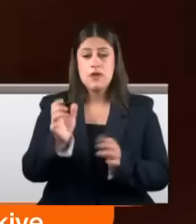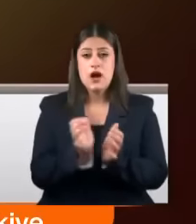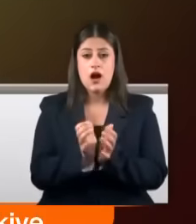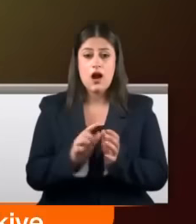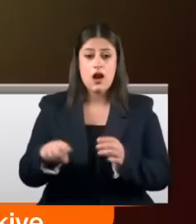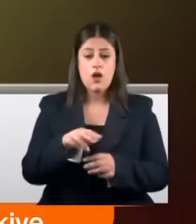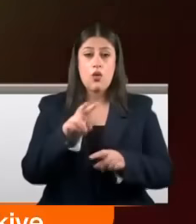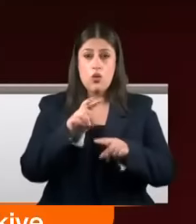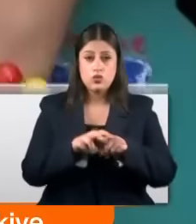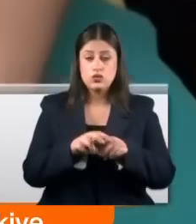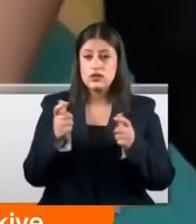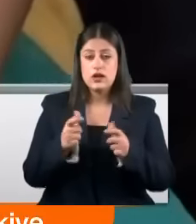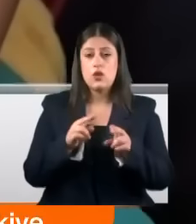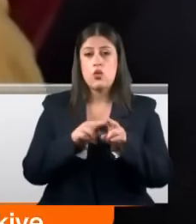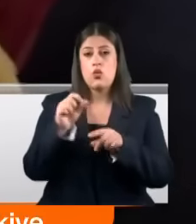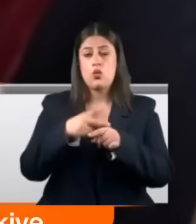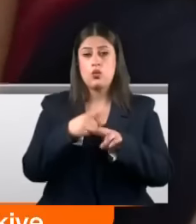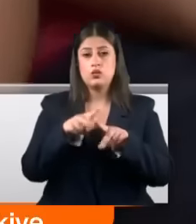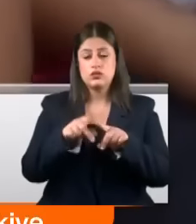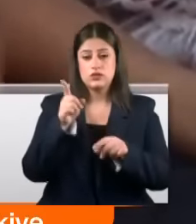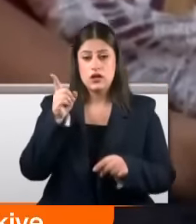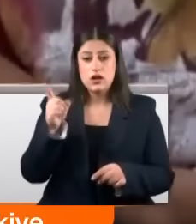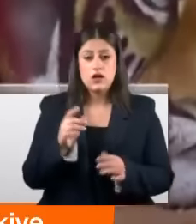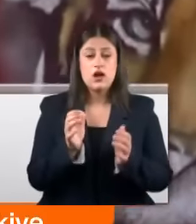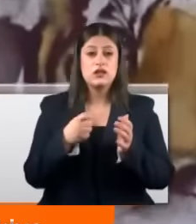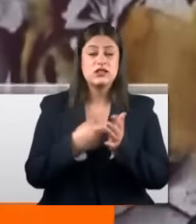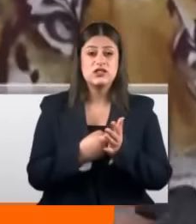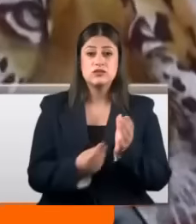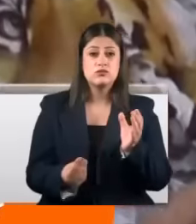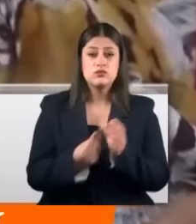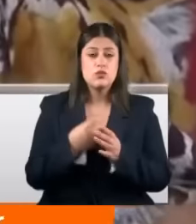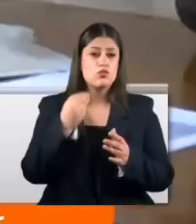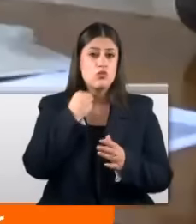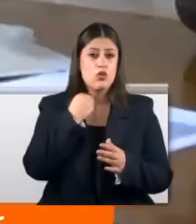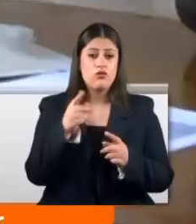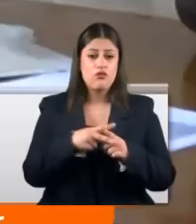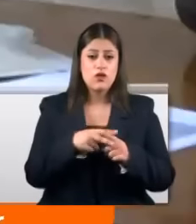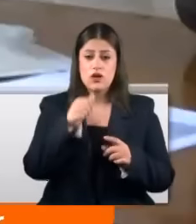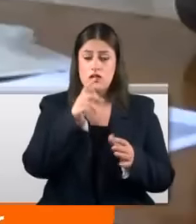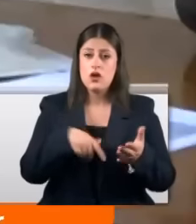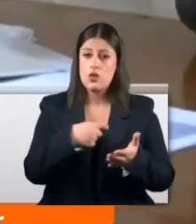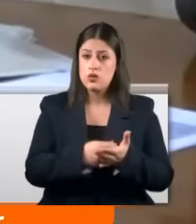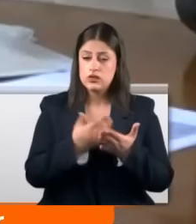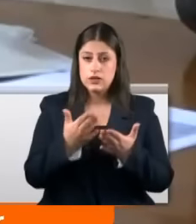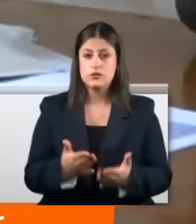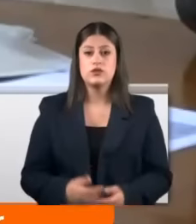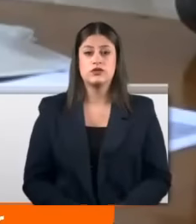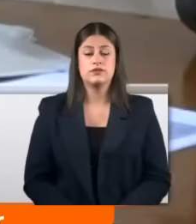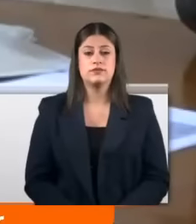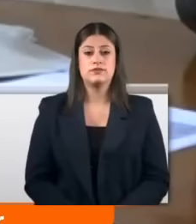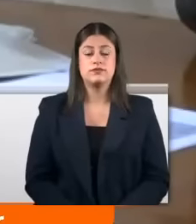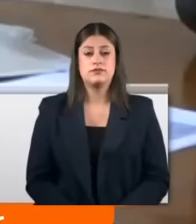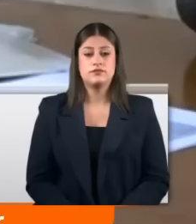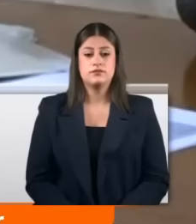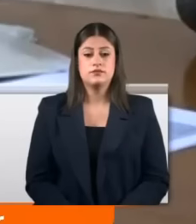oturduğu evse Kozan'daydı. Adına çıkarılan borç faturasını da ödemişti aslında Binen. Götürdüm, verdim, borcu kapattım, dosyan